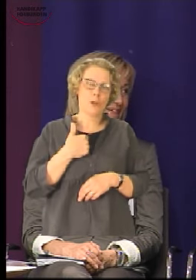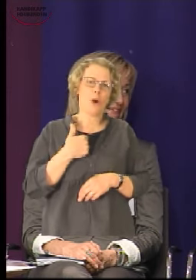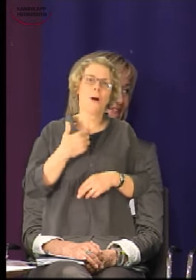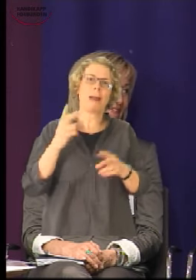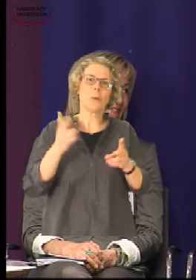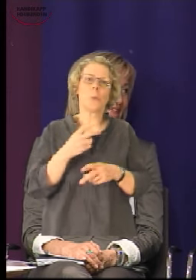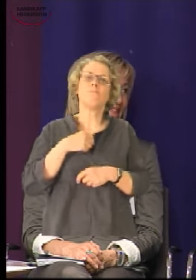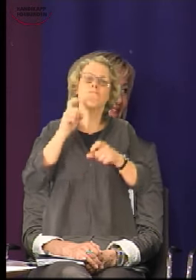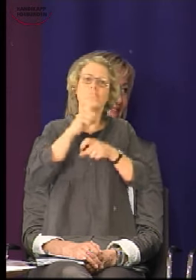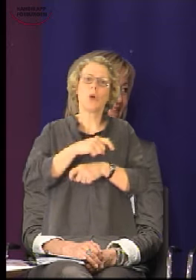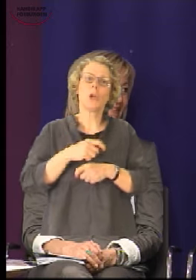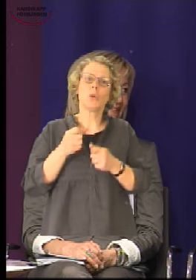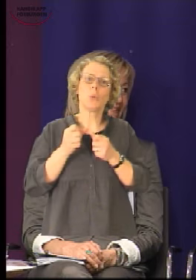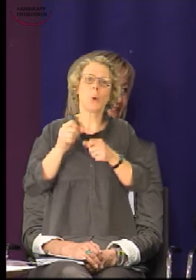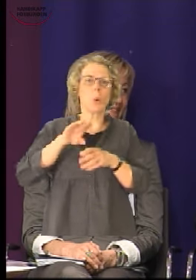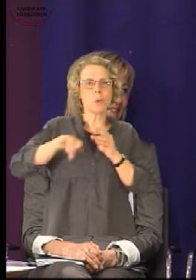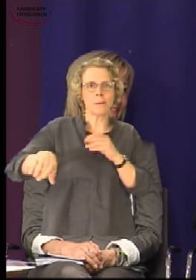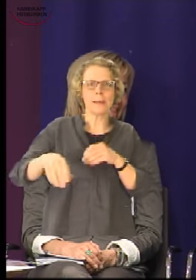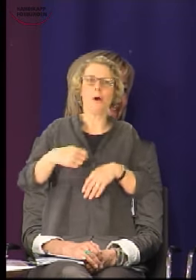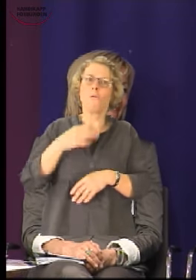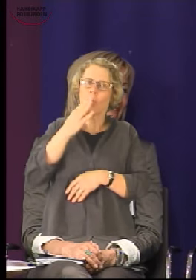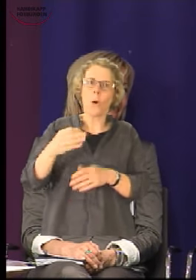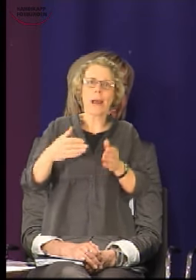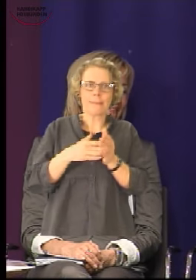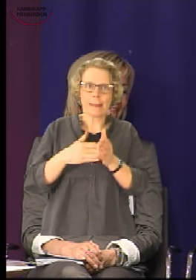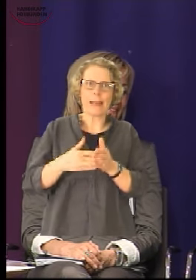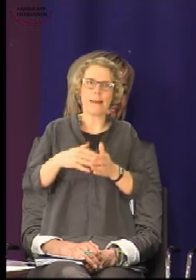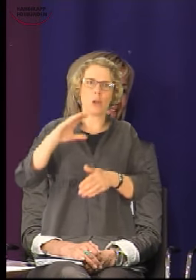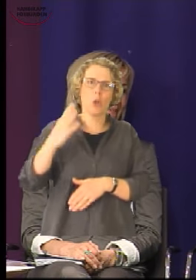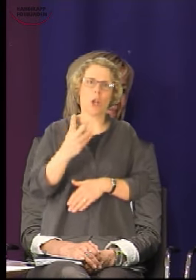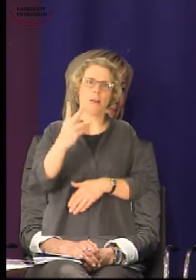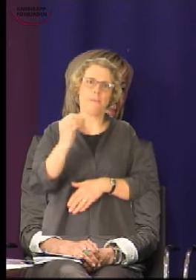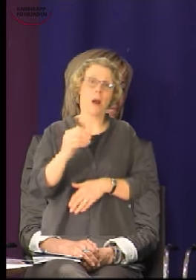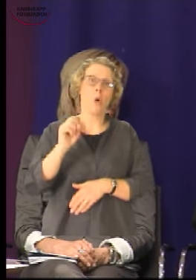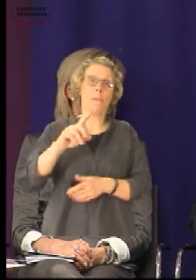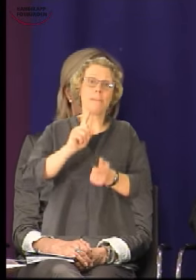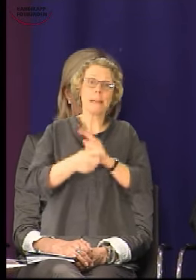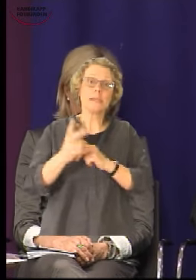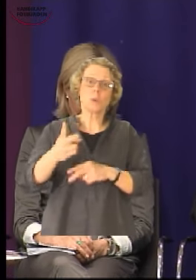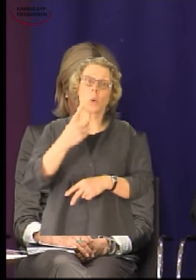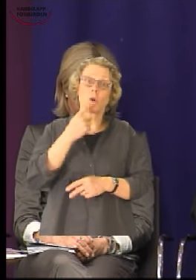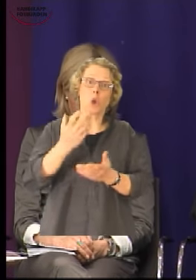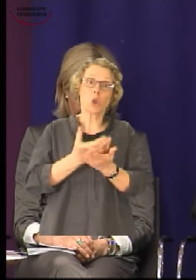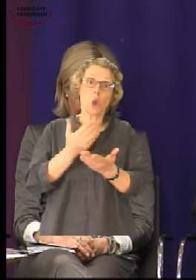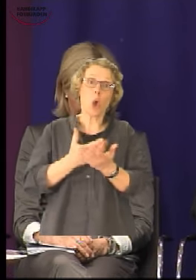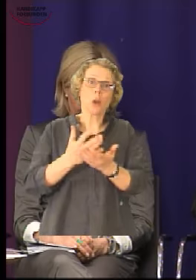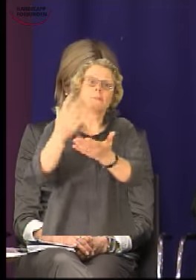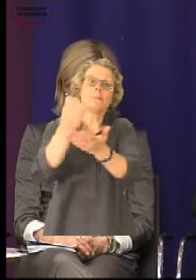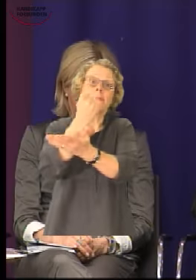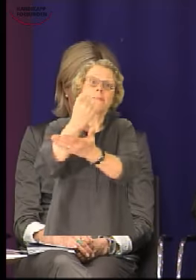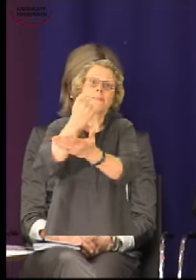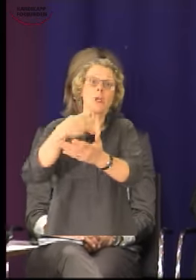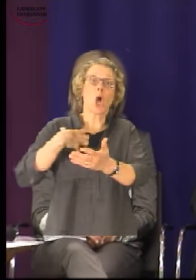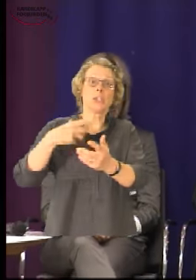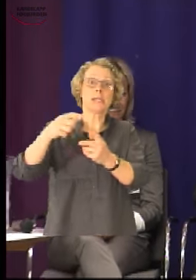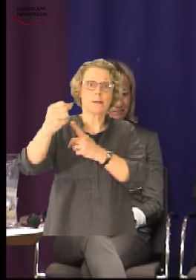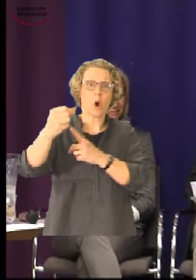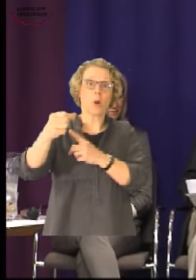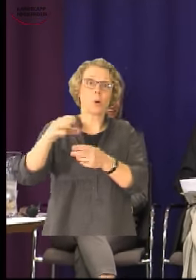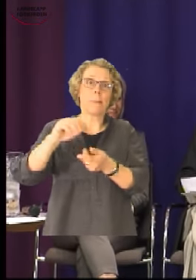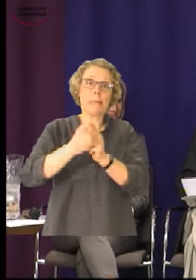politisk fråga till Ylva Johansson. Om det skulle bli så att det blir rödgrön seger i höstens val och det blir rödgrön